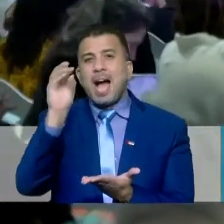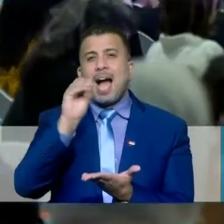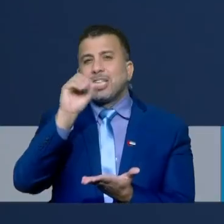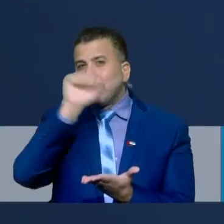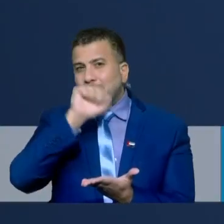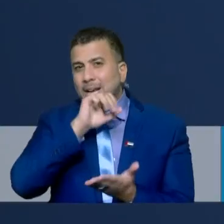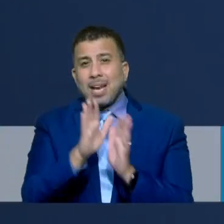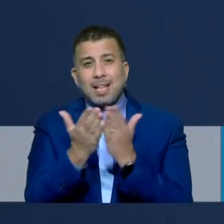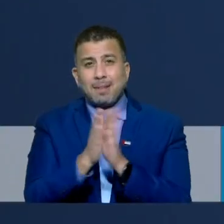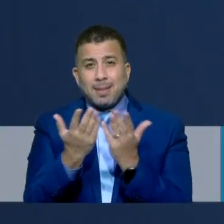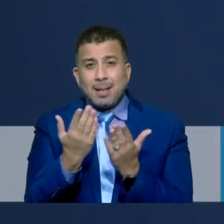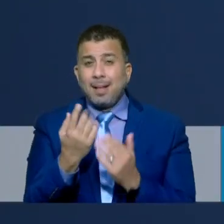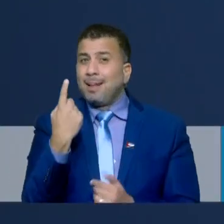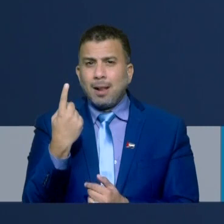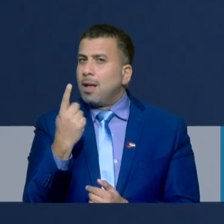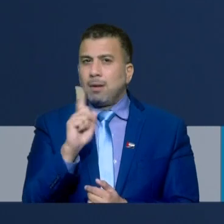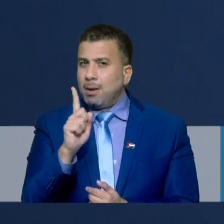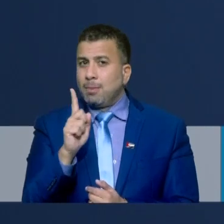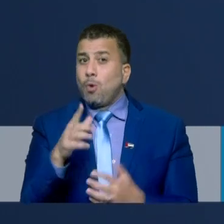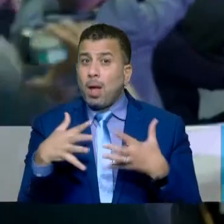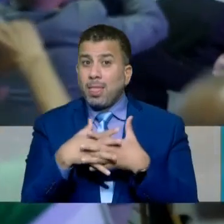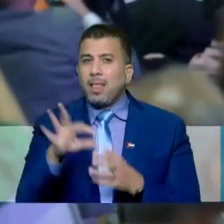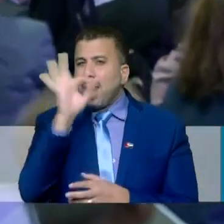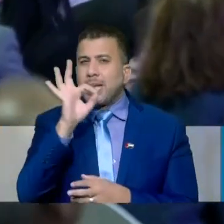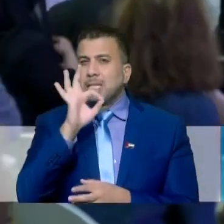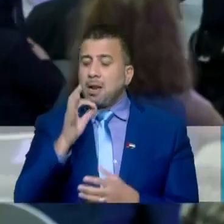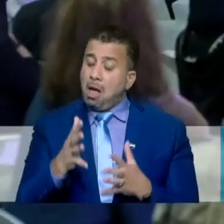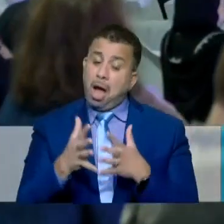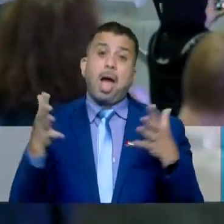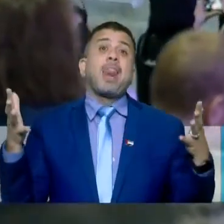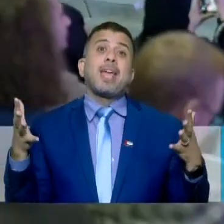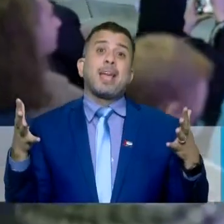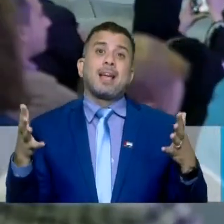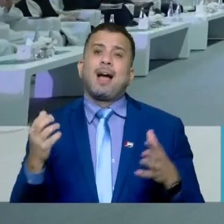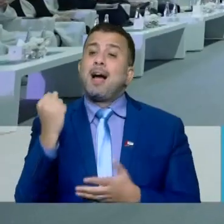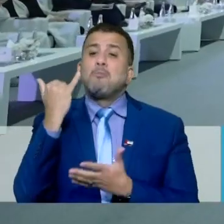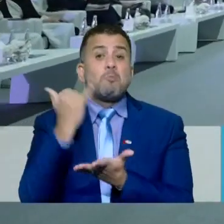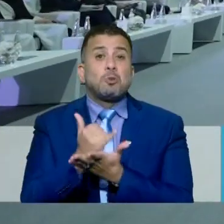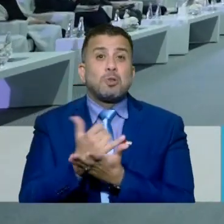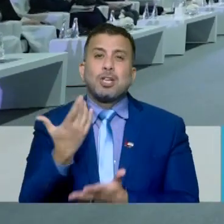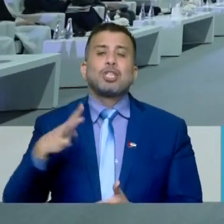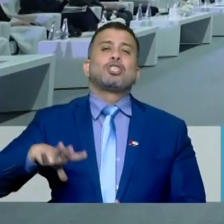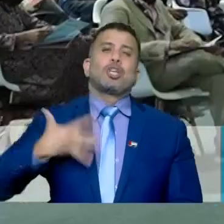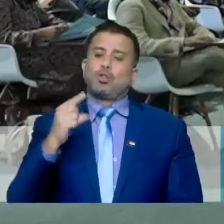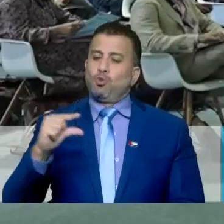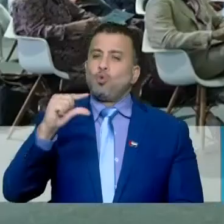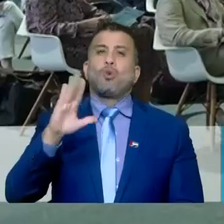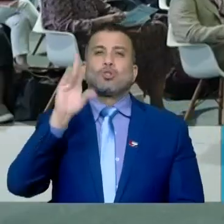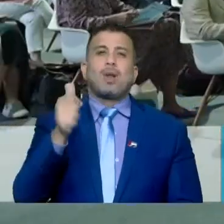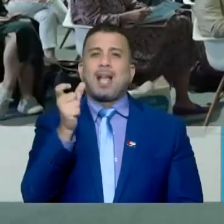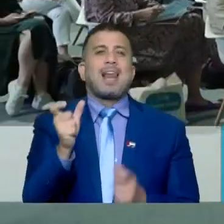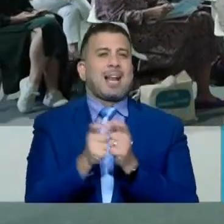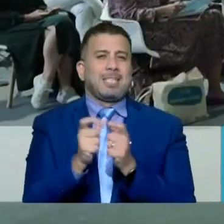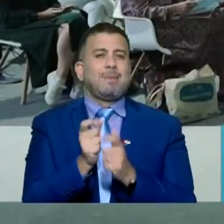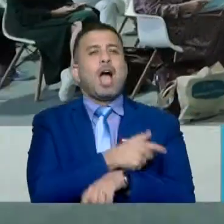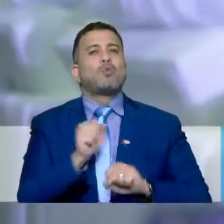الشرقه للكتاب وحسب واينما يجسد الارث الغني الذي اسسه صاحب السمو والشيخ الدكتور سلطان بن محمد